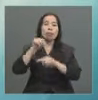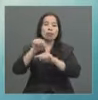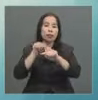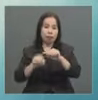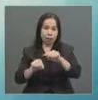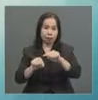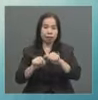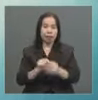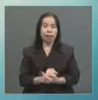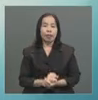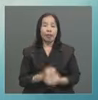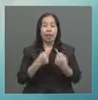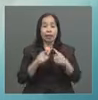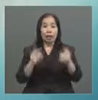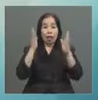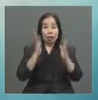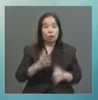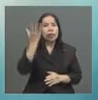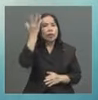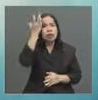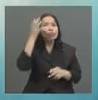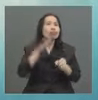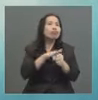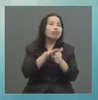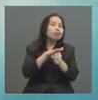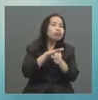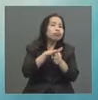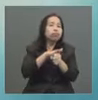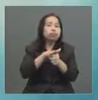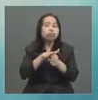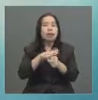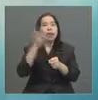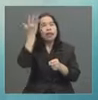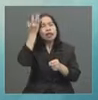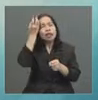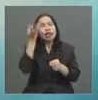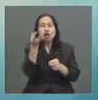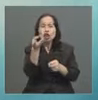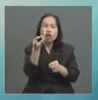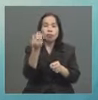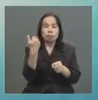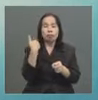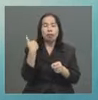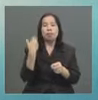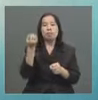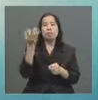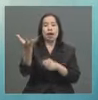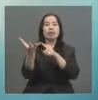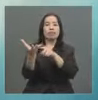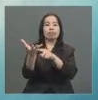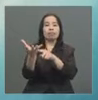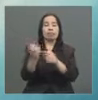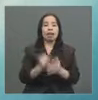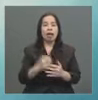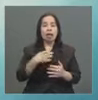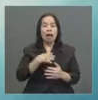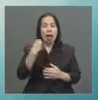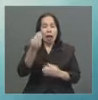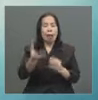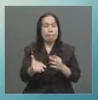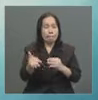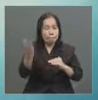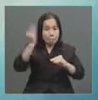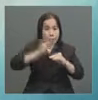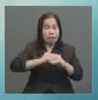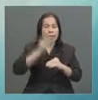8-9% โดยประมาณนี้แต่คนที่เครียดปานกลางและเครียดน้อยนะครับก็ยังเป็นส่วนใหญ่ก็อยากจะให้เพิ่มขึ้นถ้าเครียดปาน